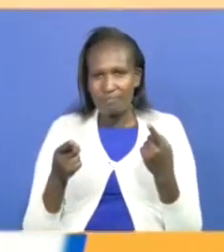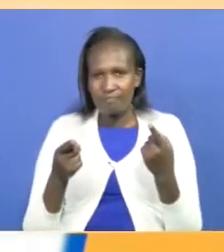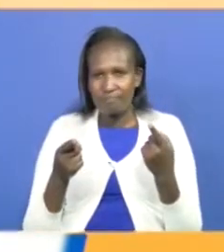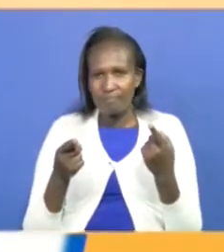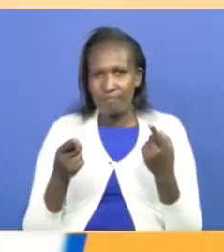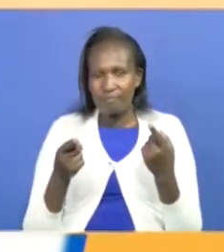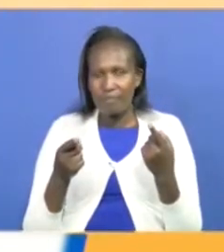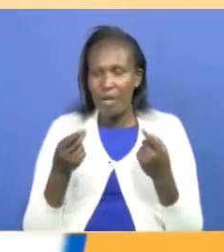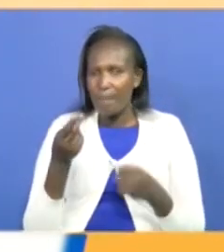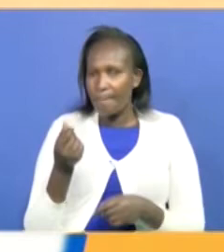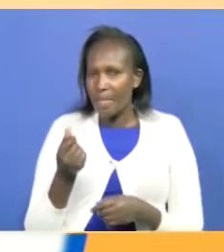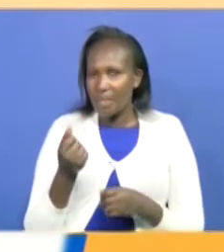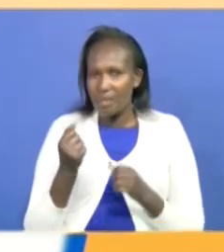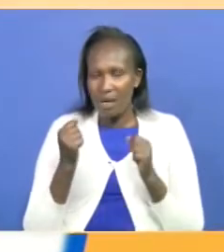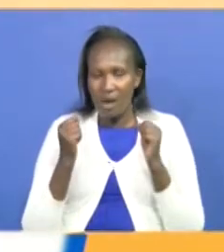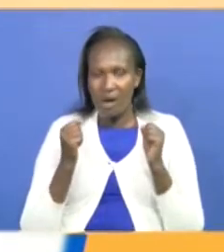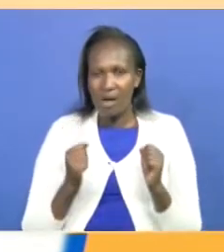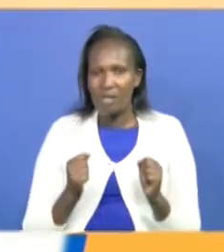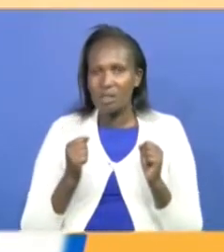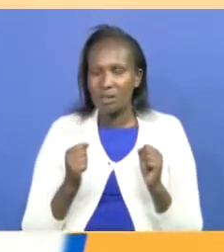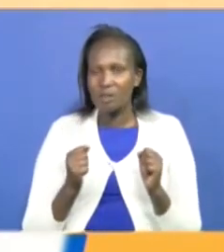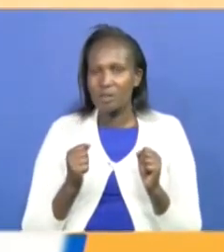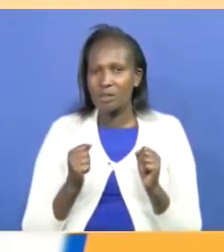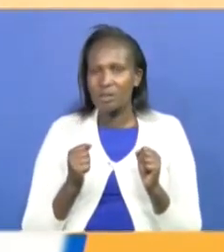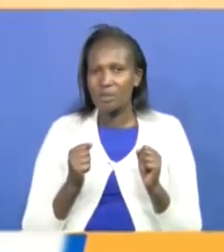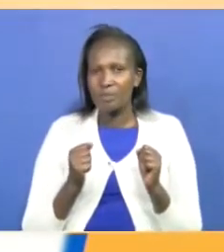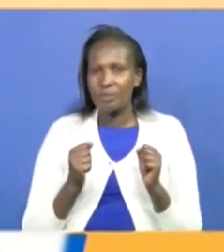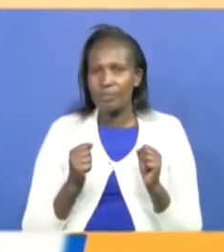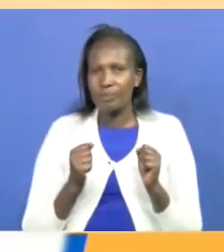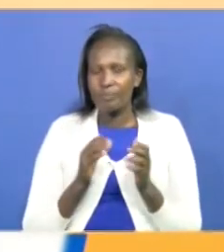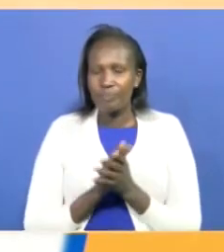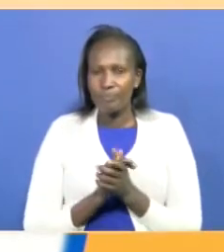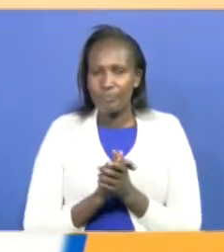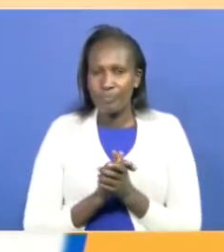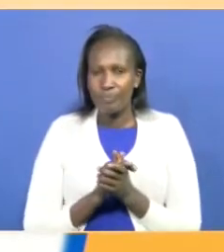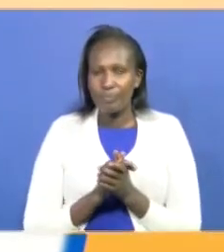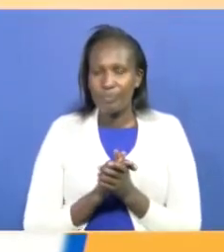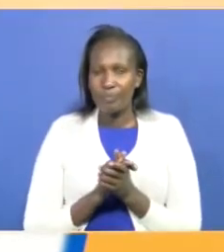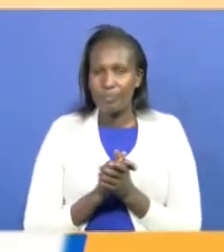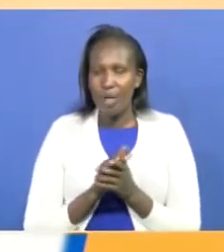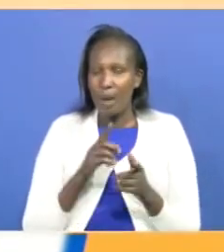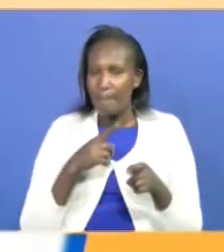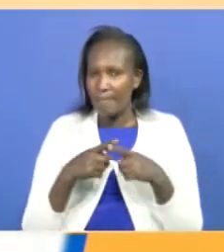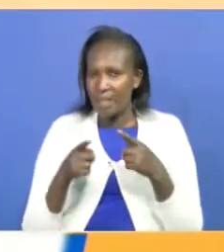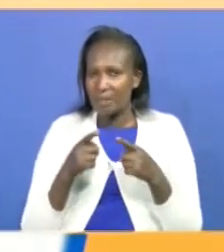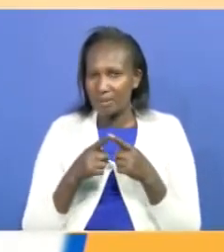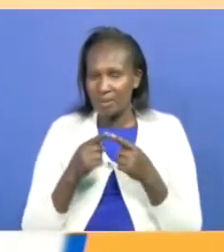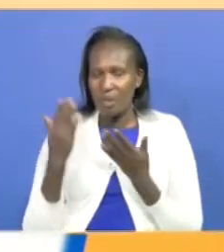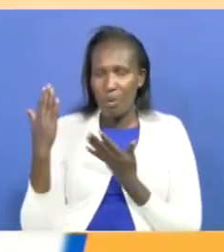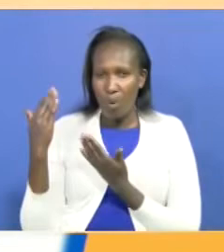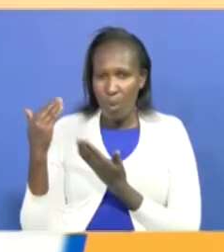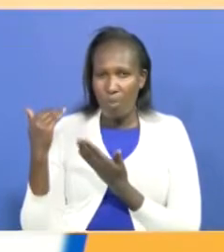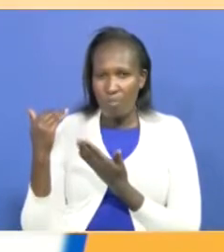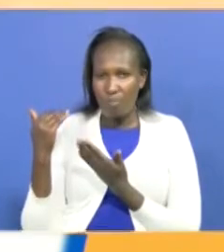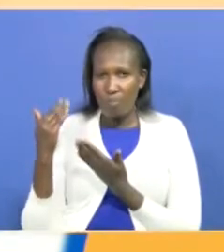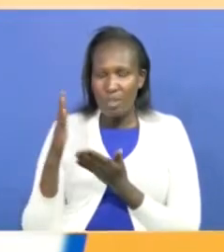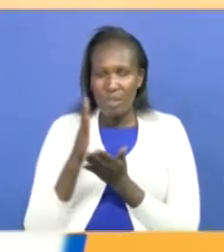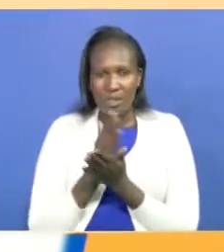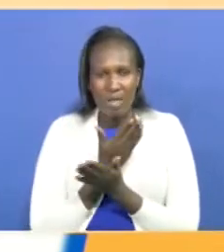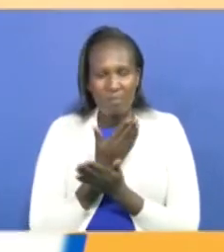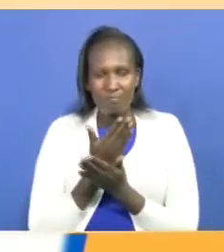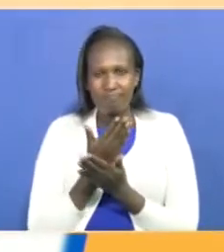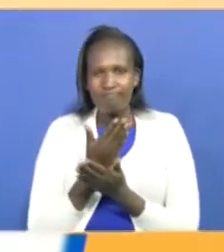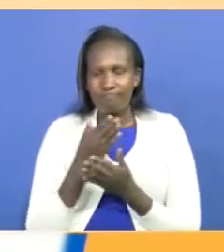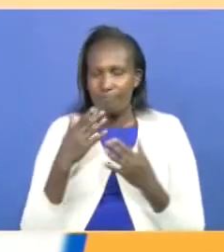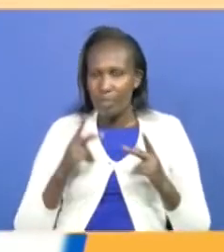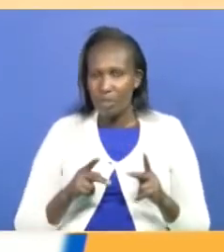finances. It has been a very agonizing journey up to now, but I just hope someone somewhere who is watching